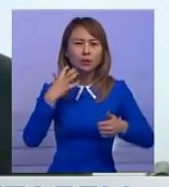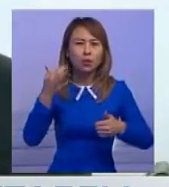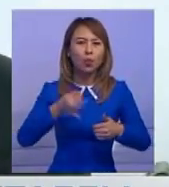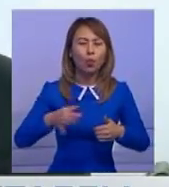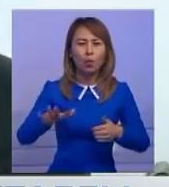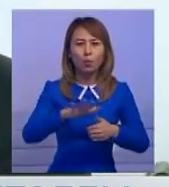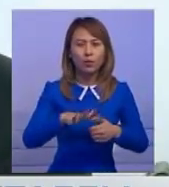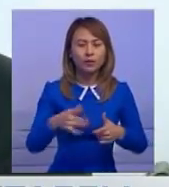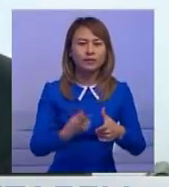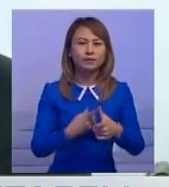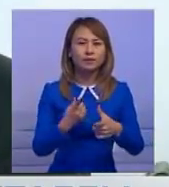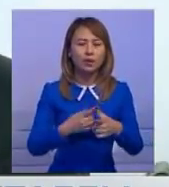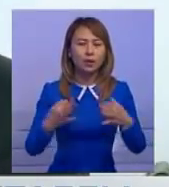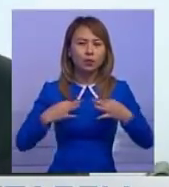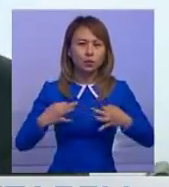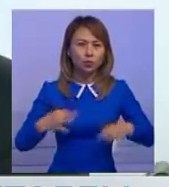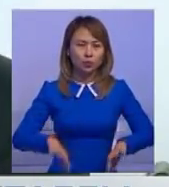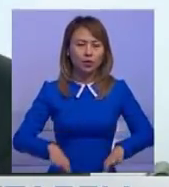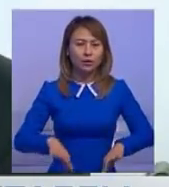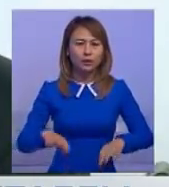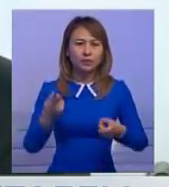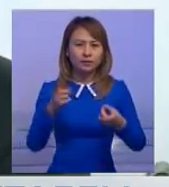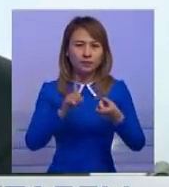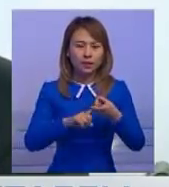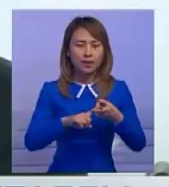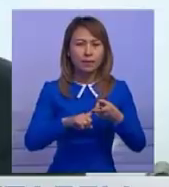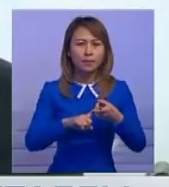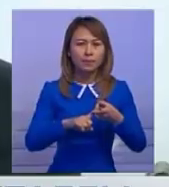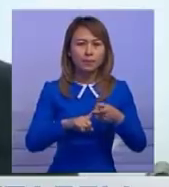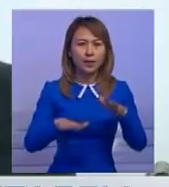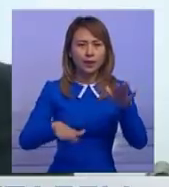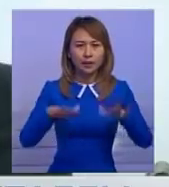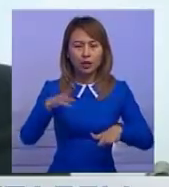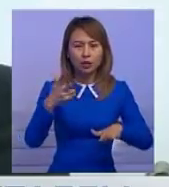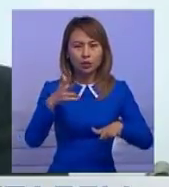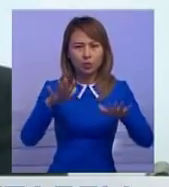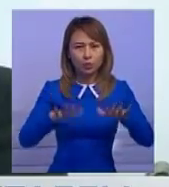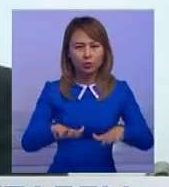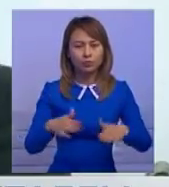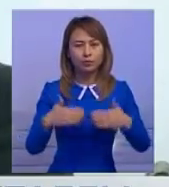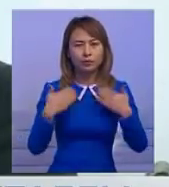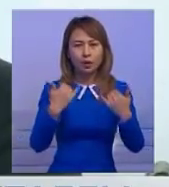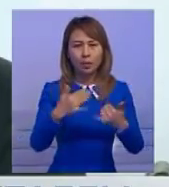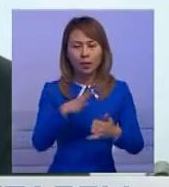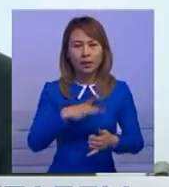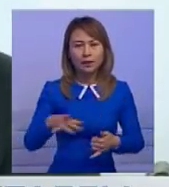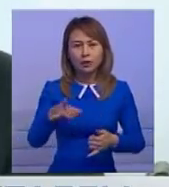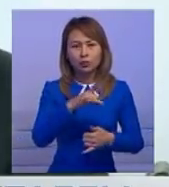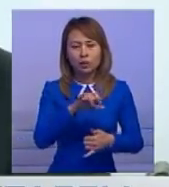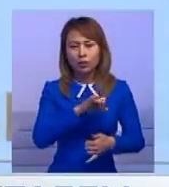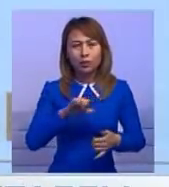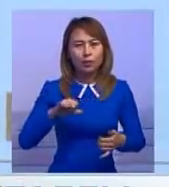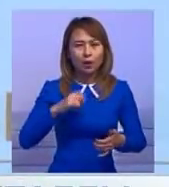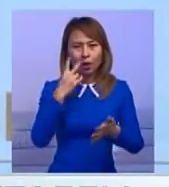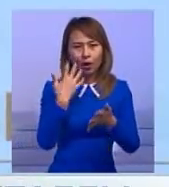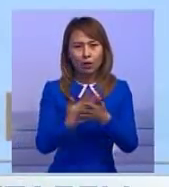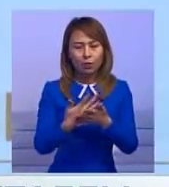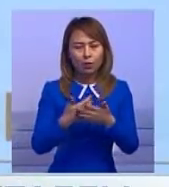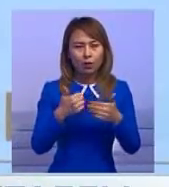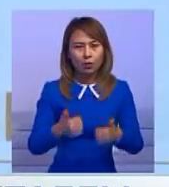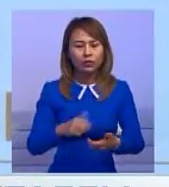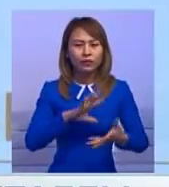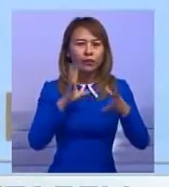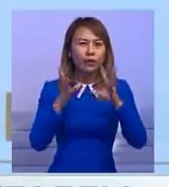сыбайлас жемкорлук тәбекелдеринин алдын алуу чаралары боюнча рейтинг боюнча азыр 3-чү орунга көтөрүлүп отур республика боюнча. Бул өтө жакшы көрсөткүч.